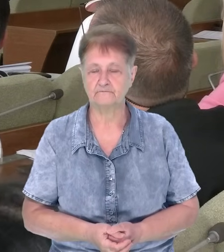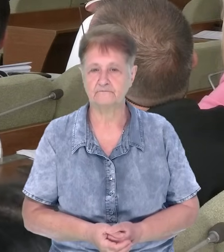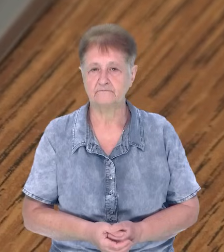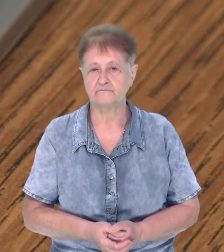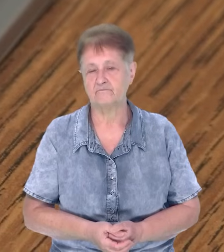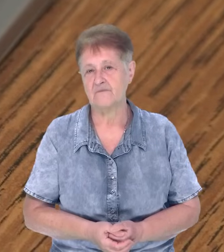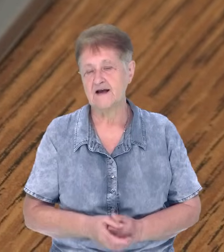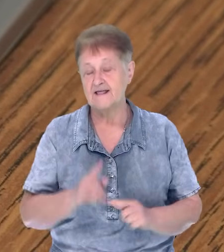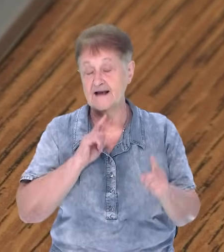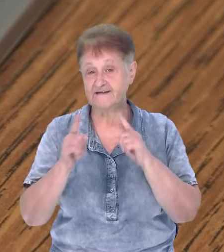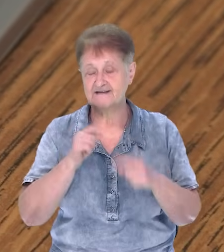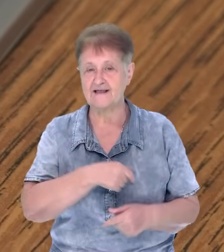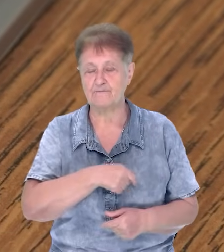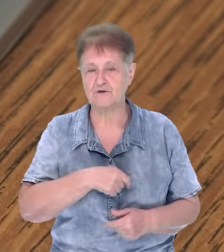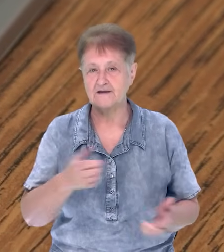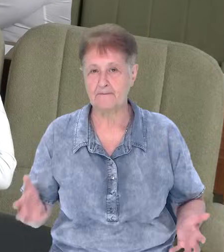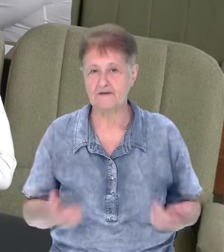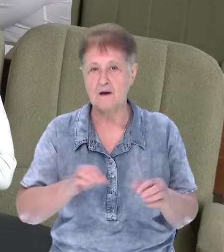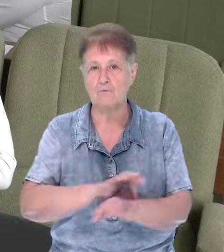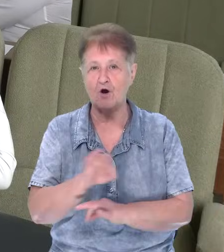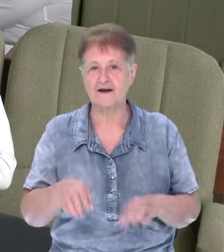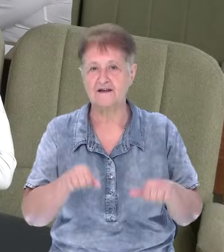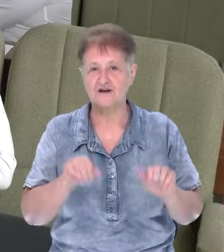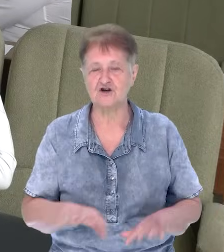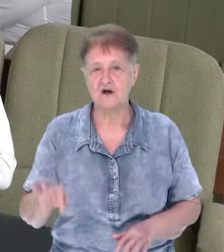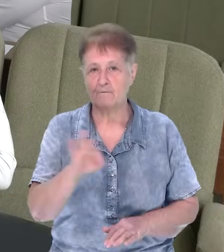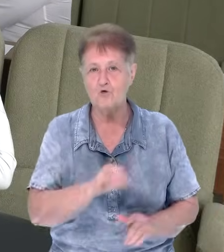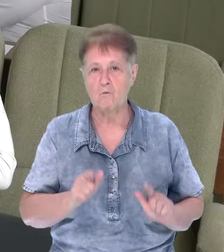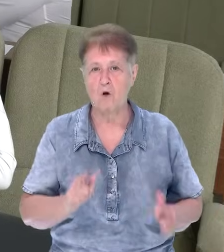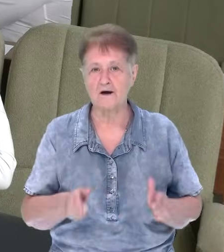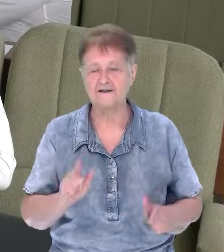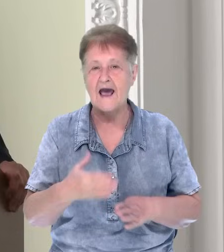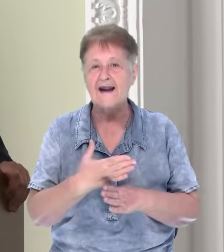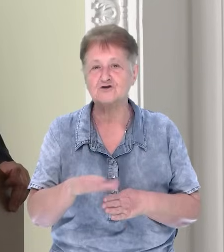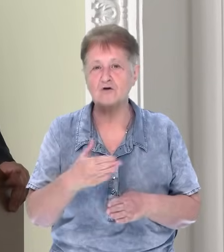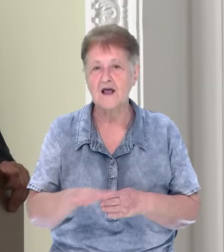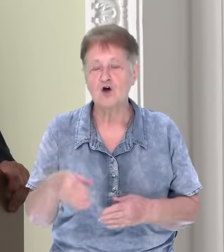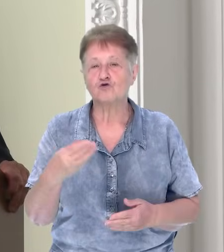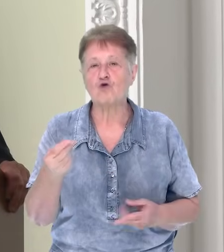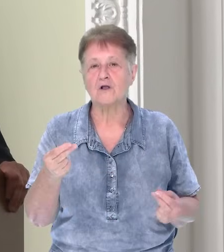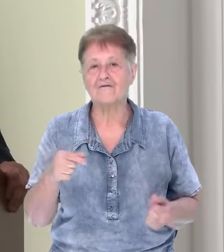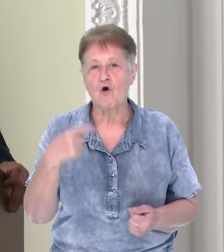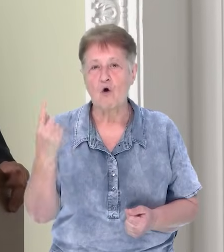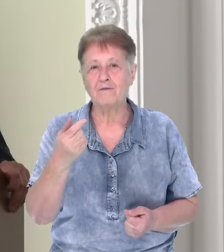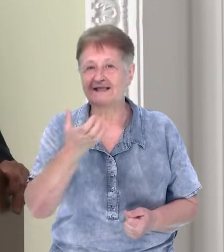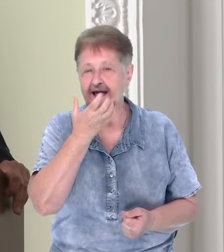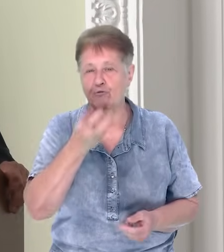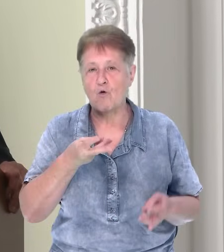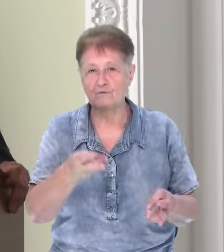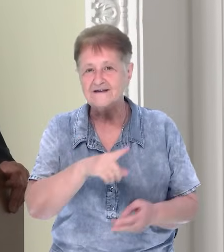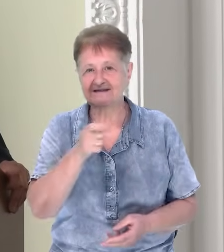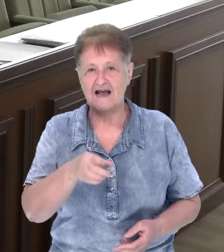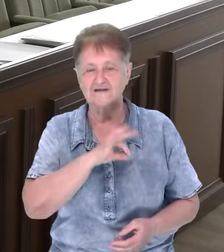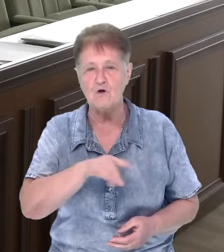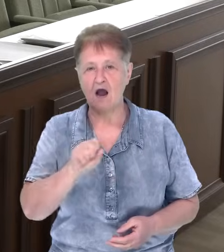За 23. Також на сесії депутати підтримали проєкт рішення про погодження реструктуризації боргів облтеплокомуненерго